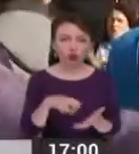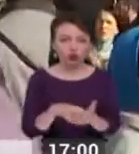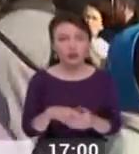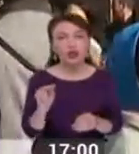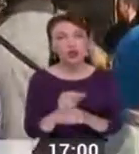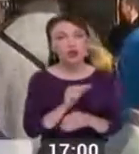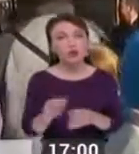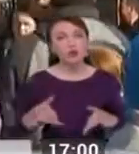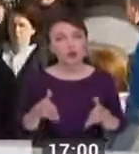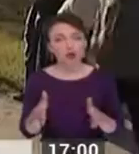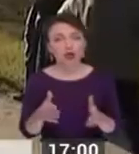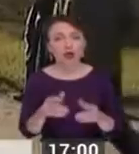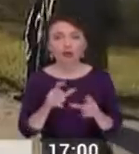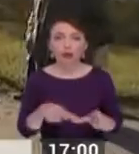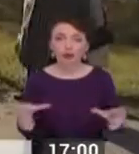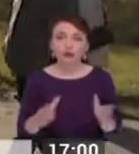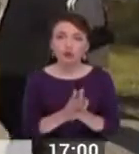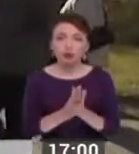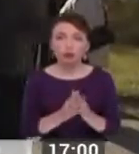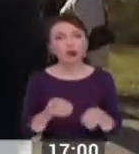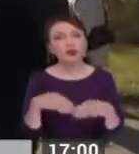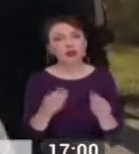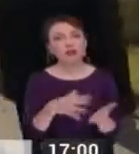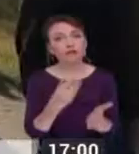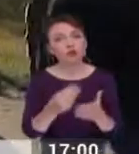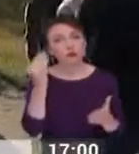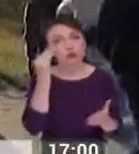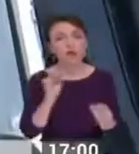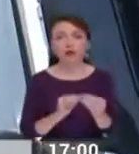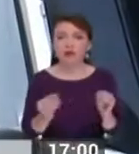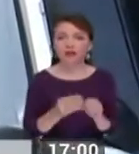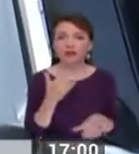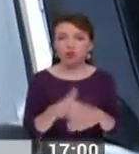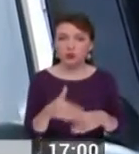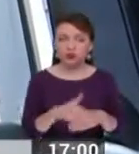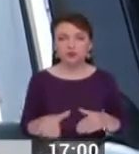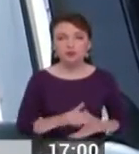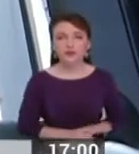ремонту доріг, мешканців попросять надати свої позиції щодо проблемних вулиць.